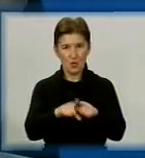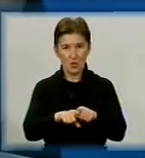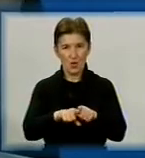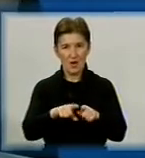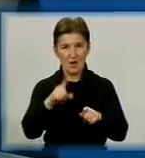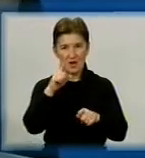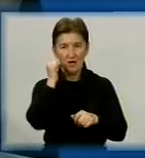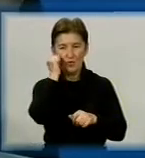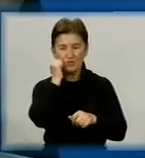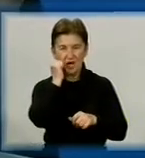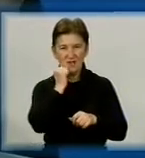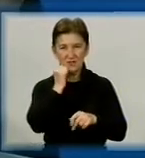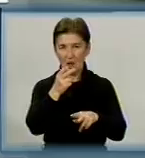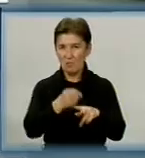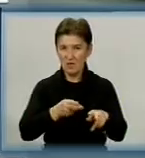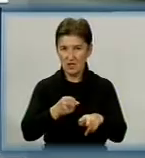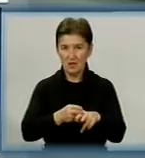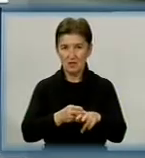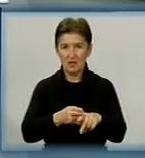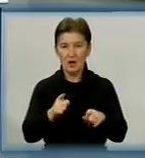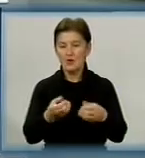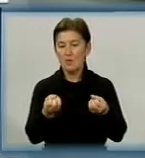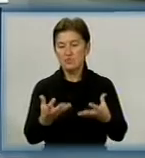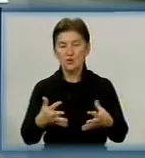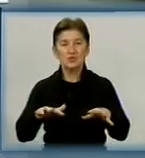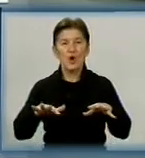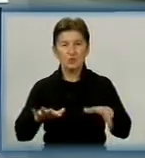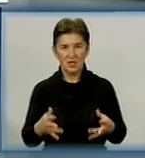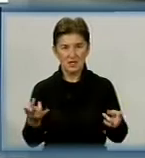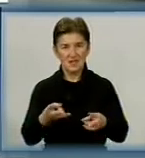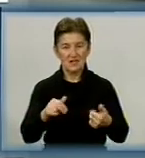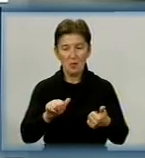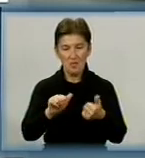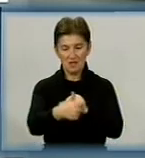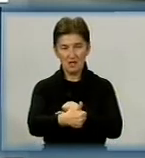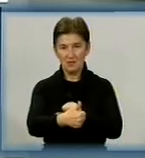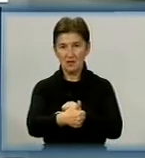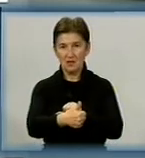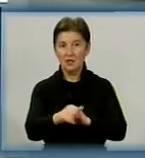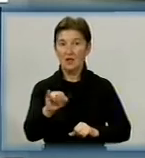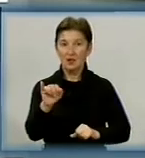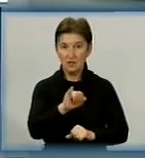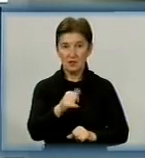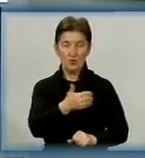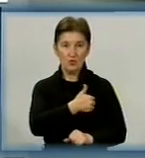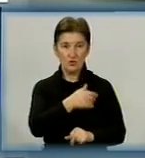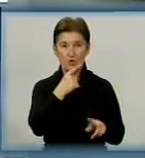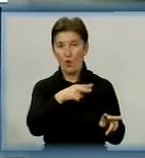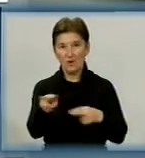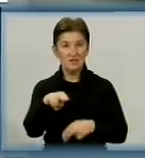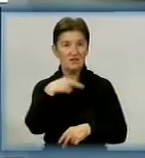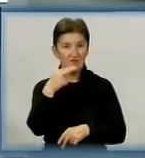металла. Они просто устали. Их надо менять. И я бы хотел обратить внимание,